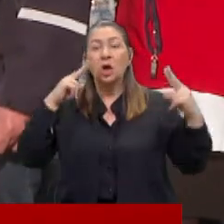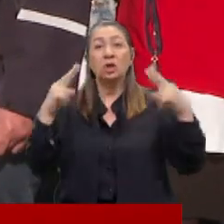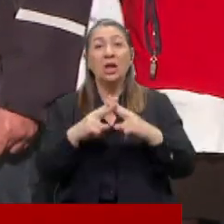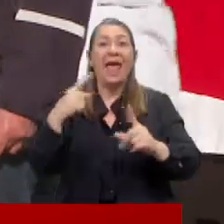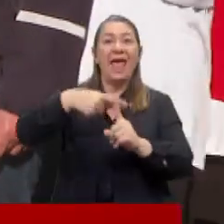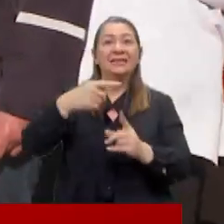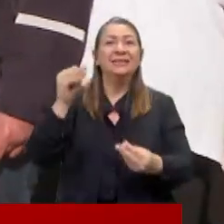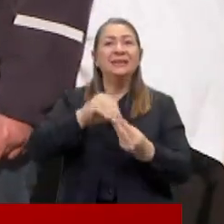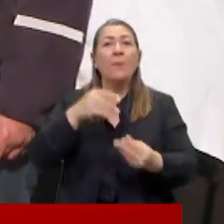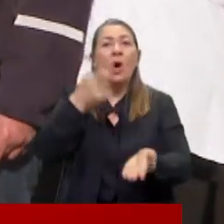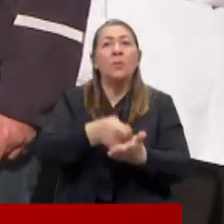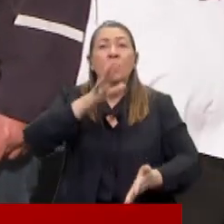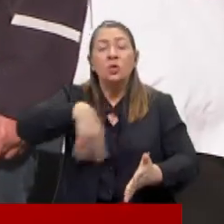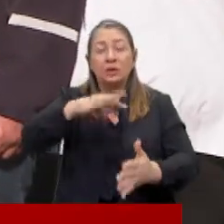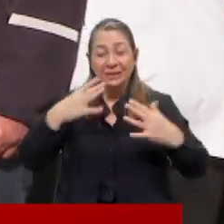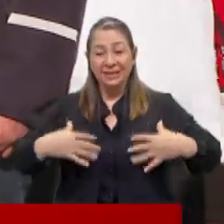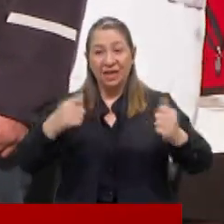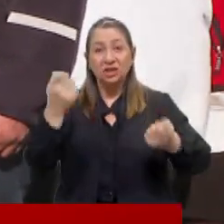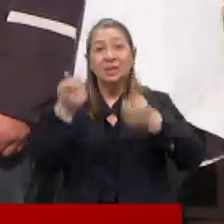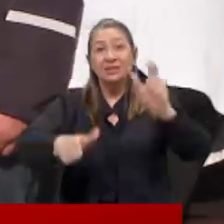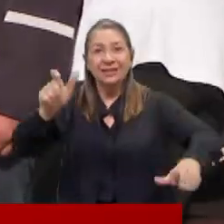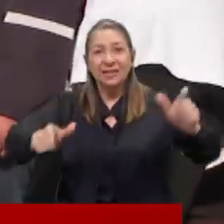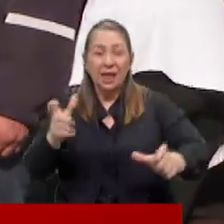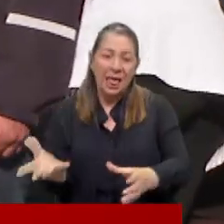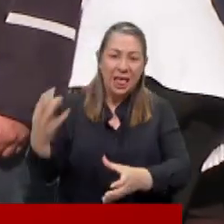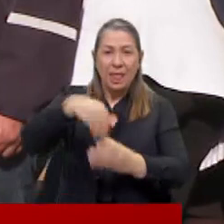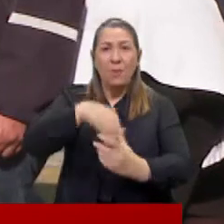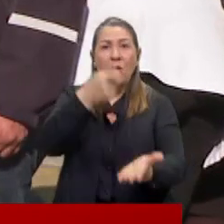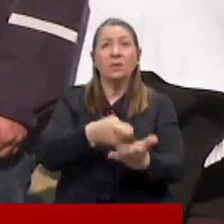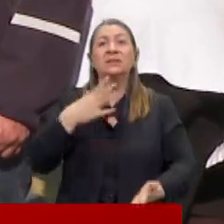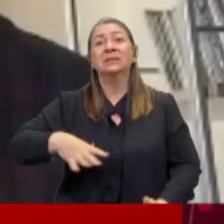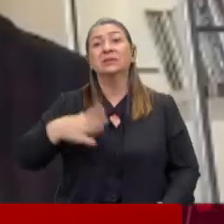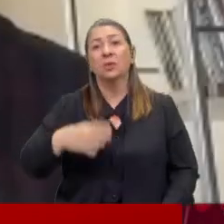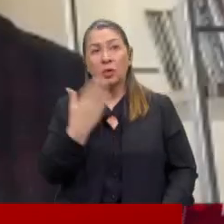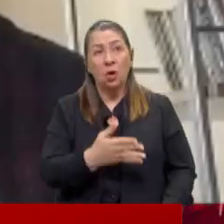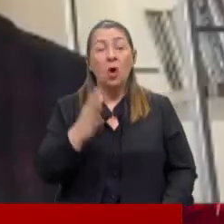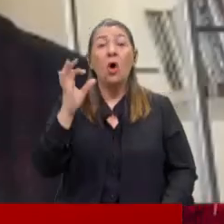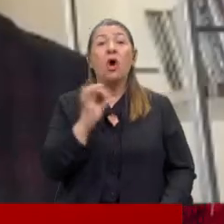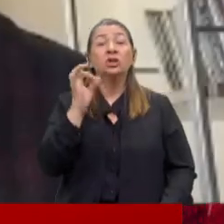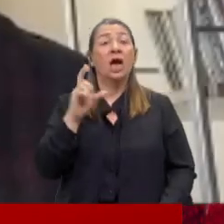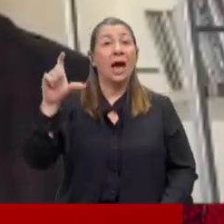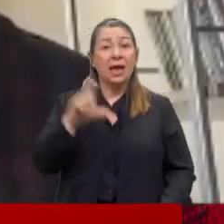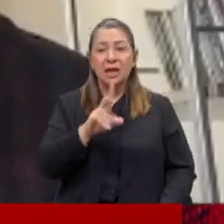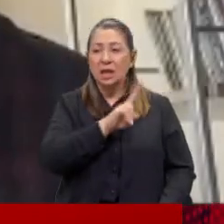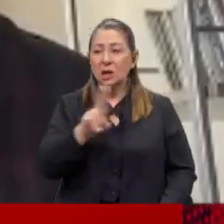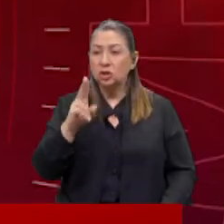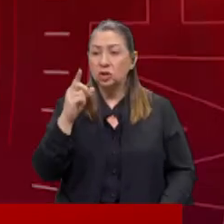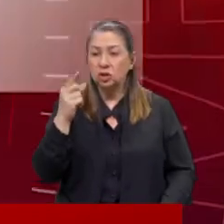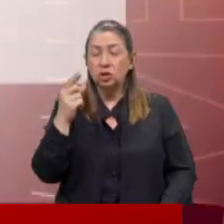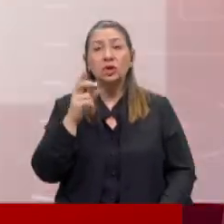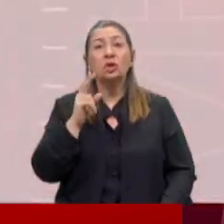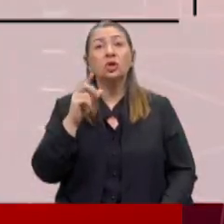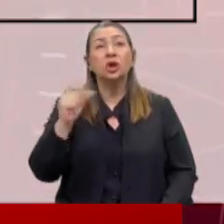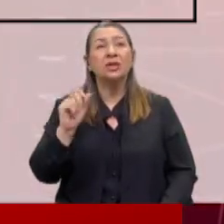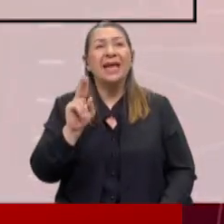zam ödemelerinin bütün sağlık çalışanlarını kapsayacak şekilde ödenmesini talep ediyor. Ocak ayındaki 797